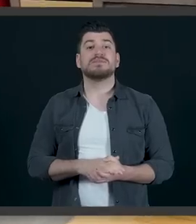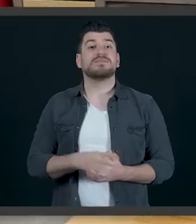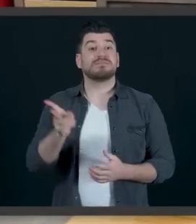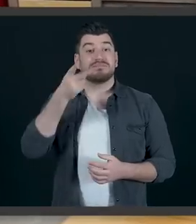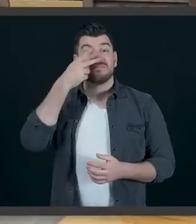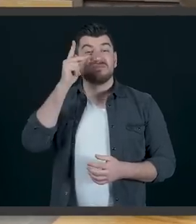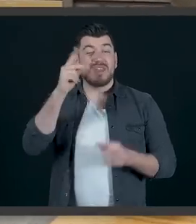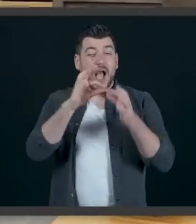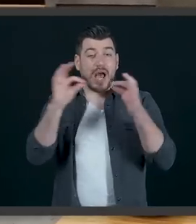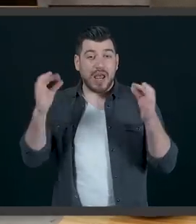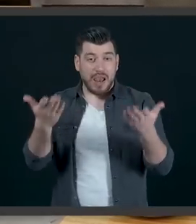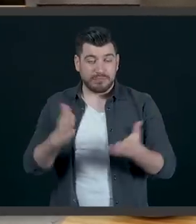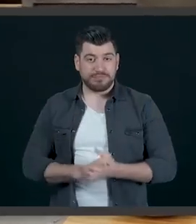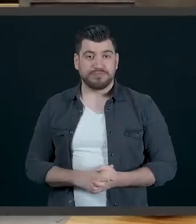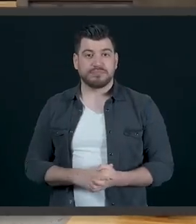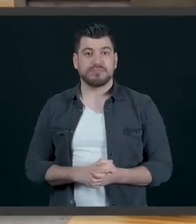κανέλα,